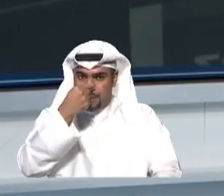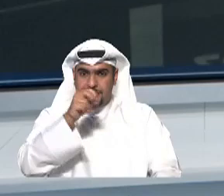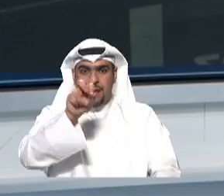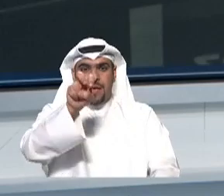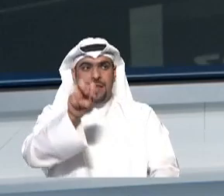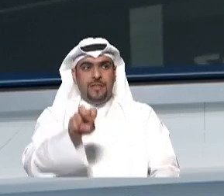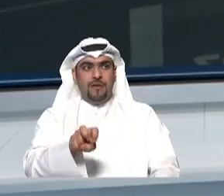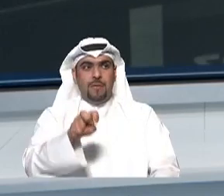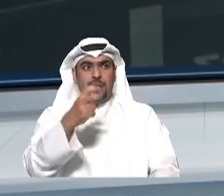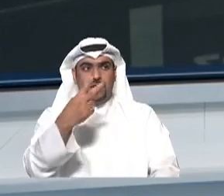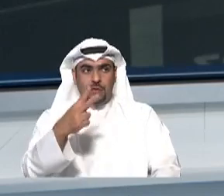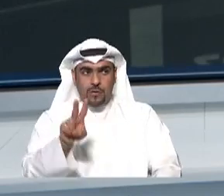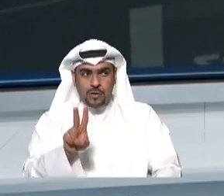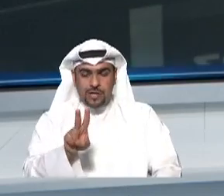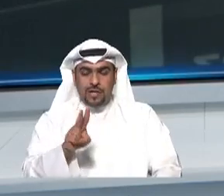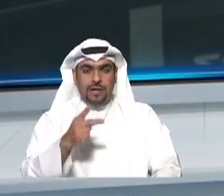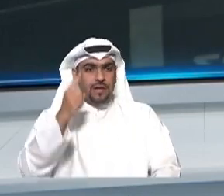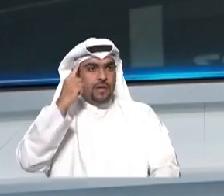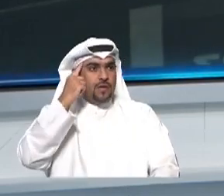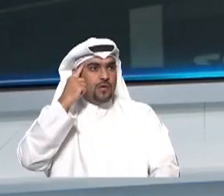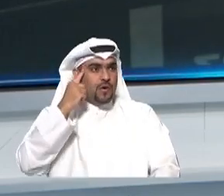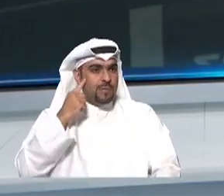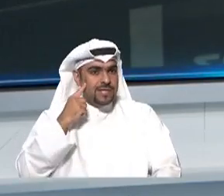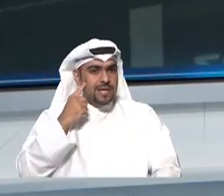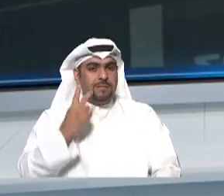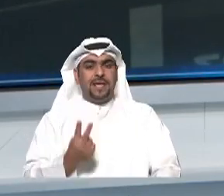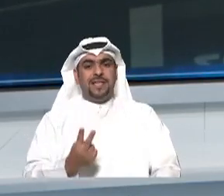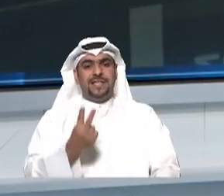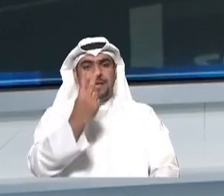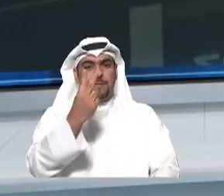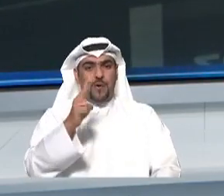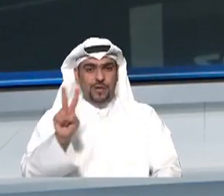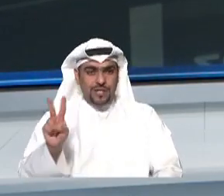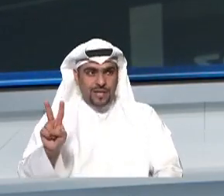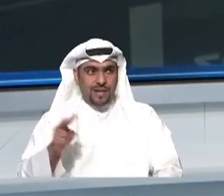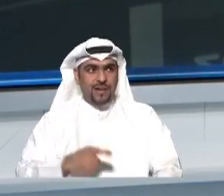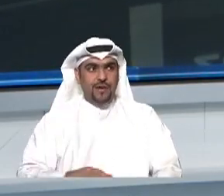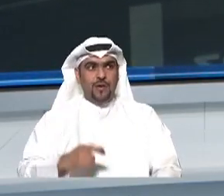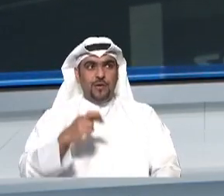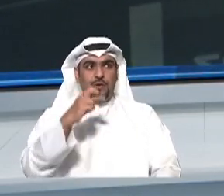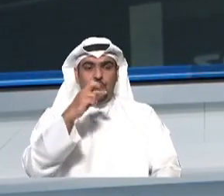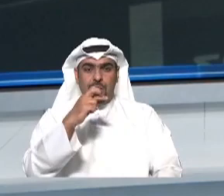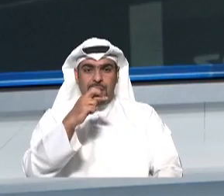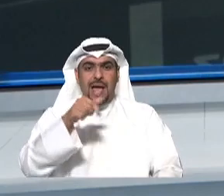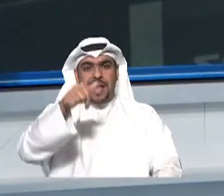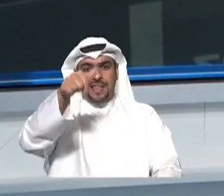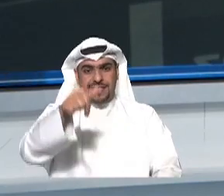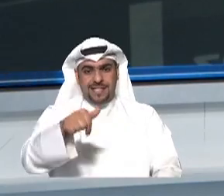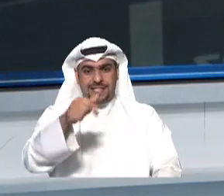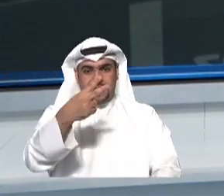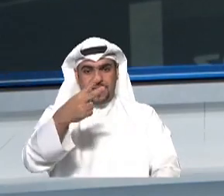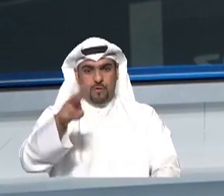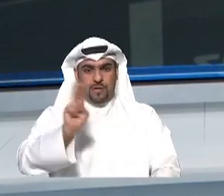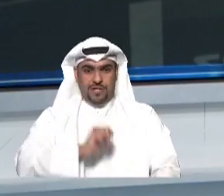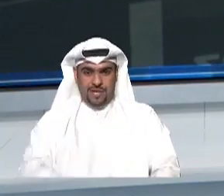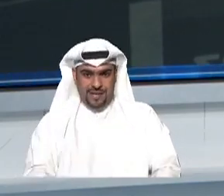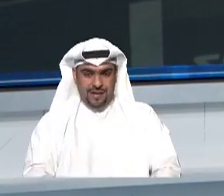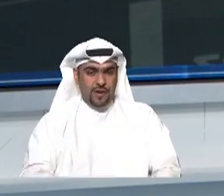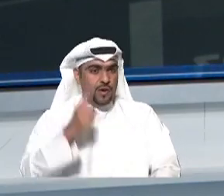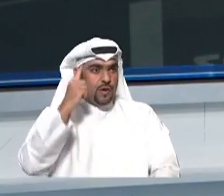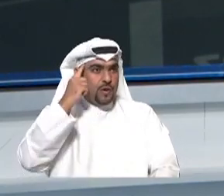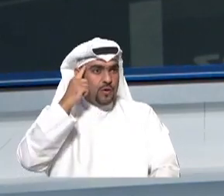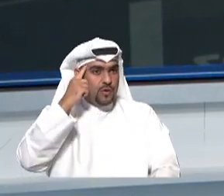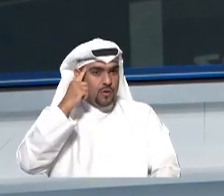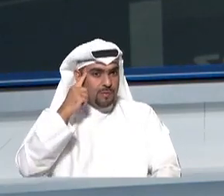والسحب تكون ملحوظة، وفرص لأمطار خفيفة متفرقة على بعض المناطق في يوم السبت. الفرص موجودة وإن كانت ضعيفة، والرياح